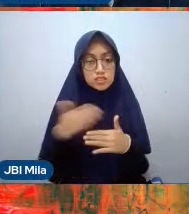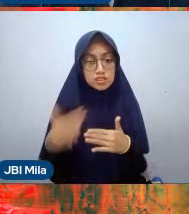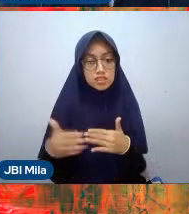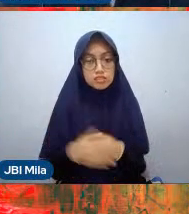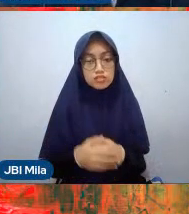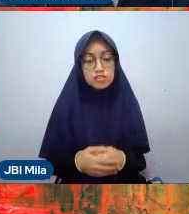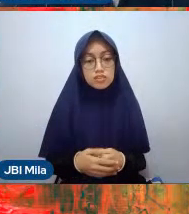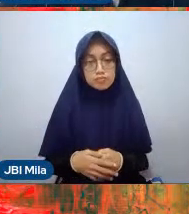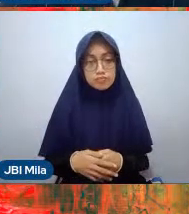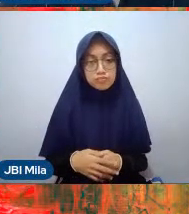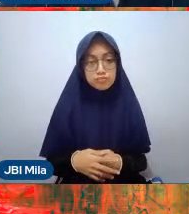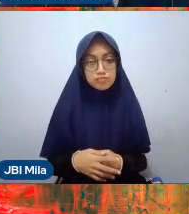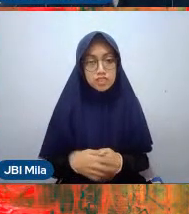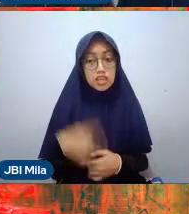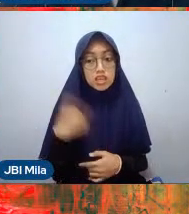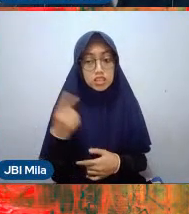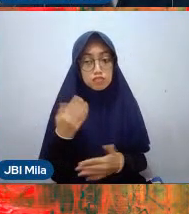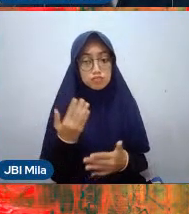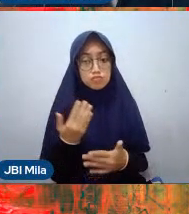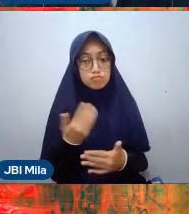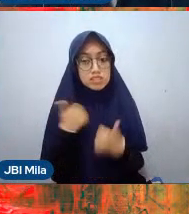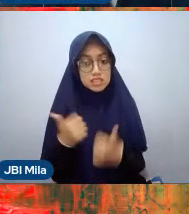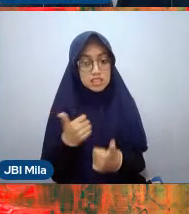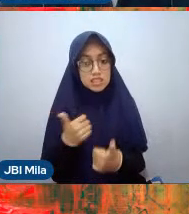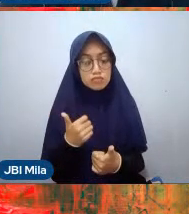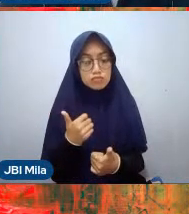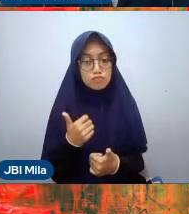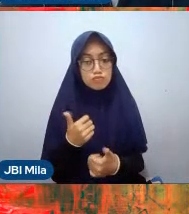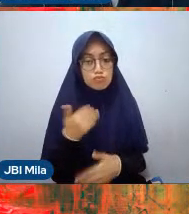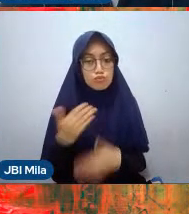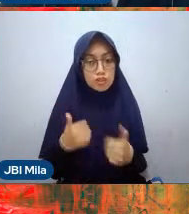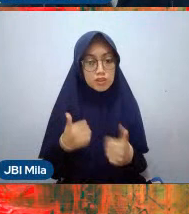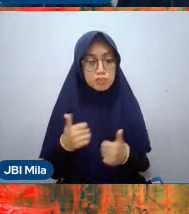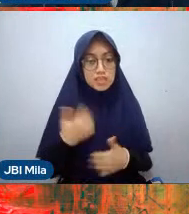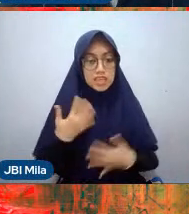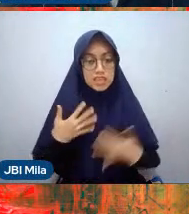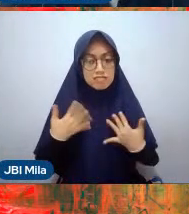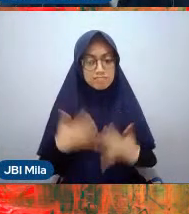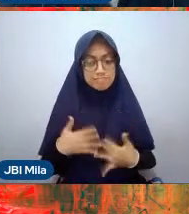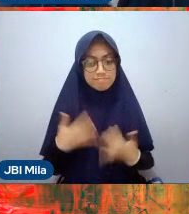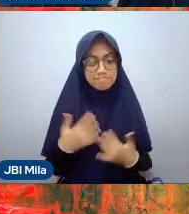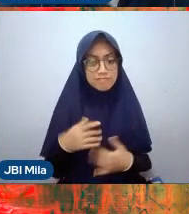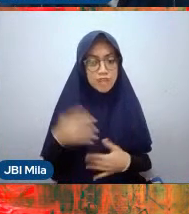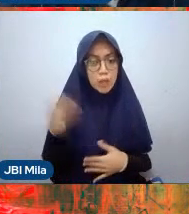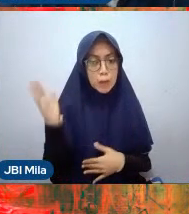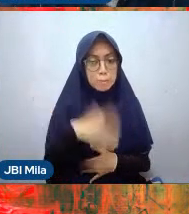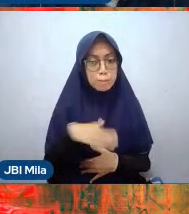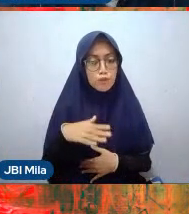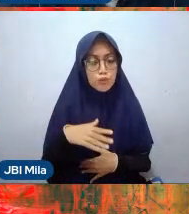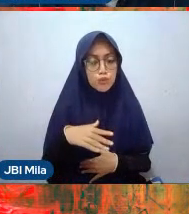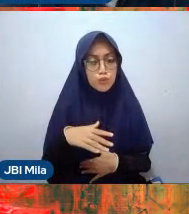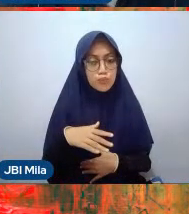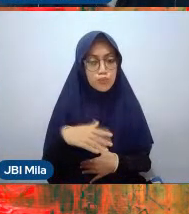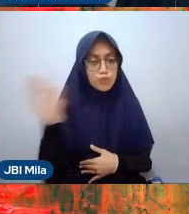Oke. Kita juga bisa bikin buku harian. Jadi buat anak-anak yang udah bisa nulis, bisa nulis gitu. Buku harian